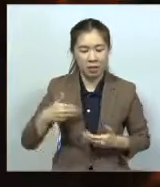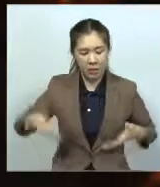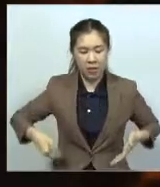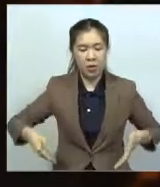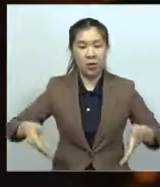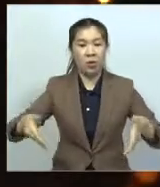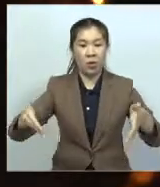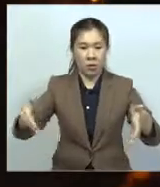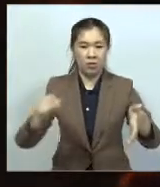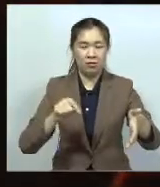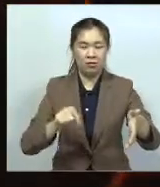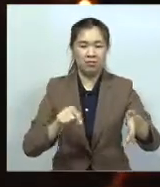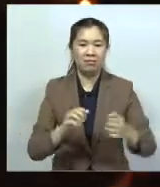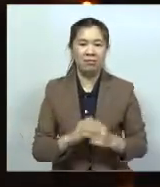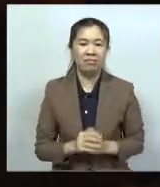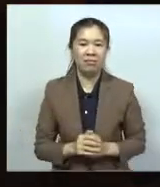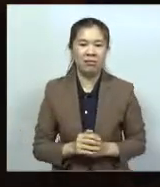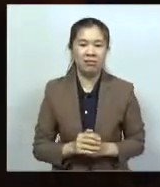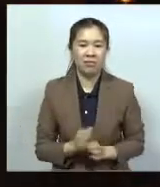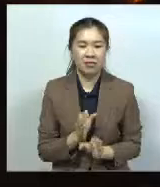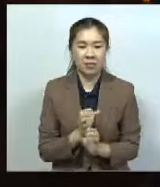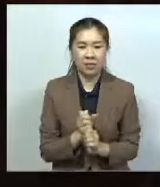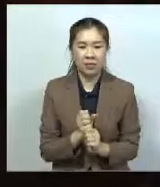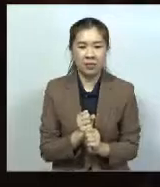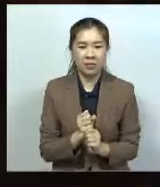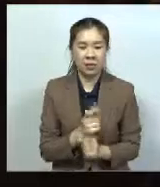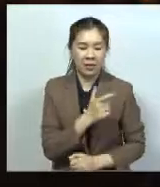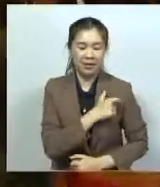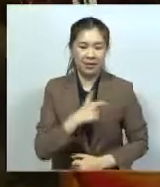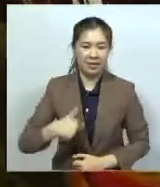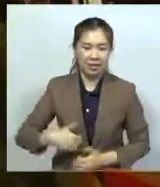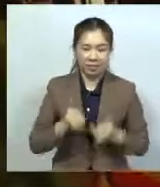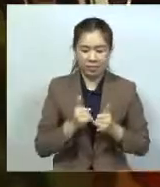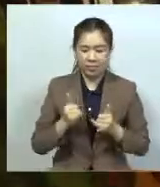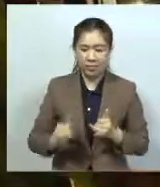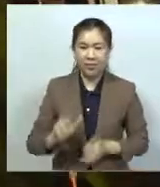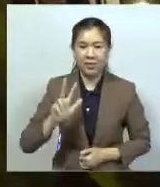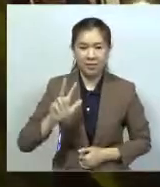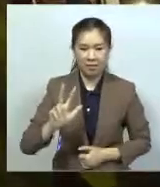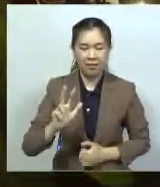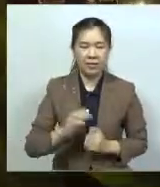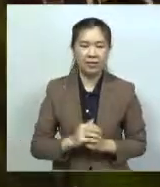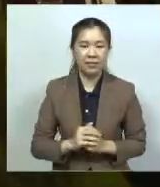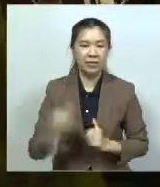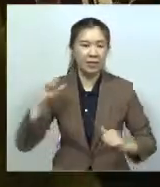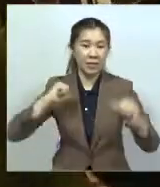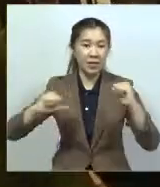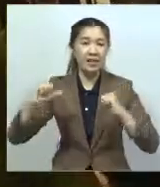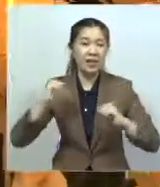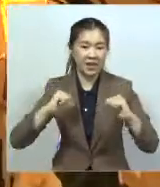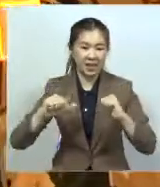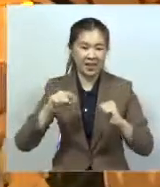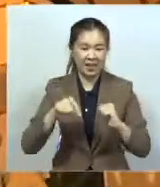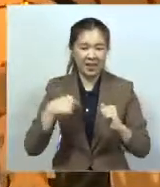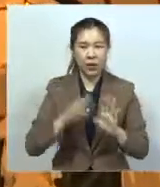พระปกเกล้าหน้าลานอนุสาวรีย์สามกษัตริย์จนถึง4แยกกลางเวียงการแสดงนี้อันนี้เป็นแค่เรียกน้ำย่